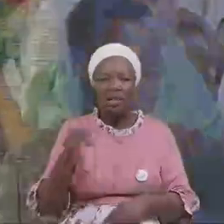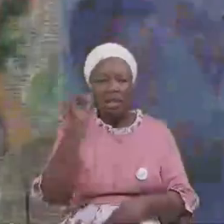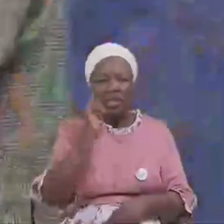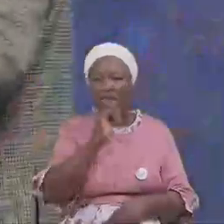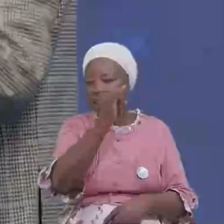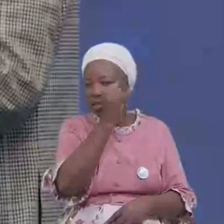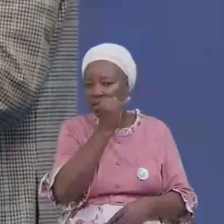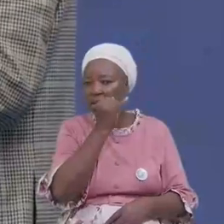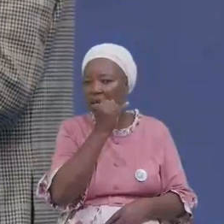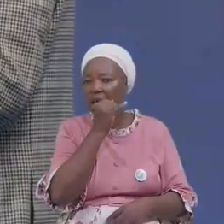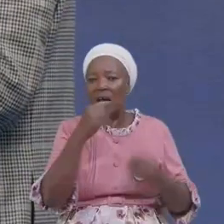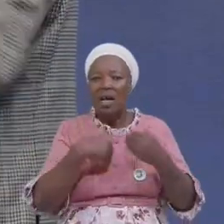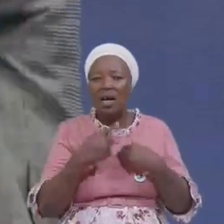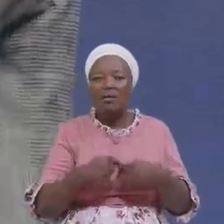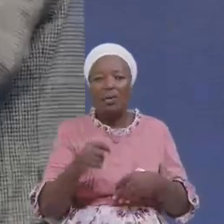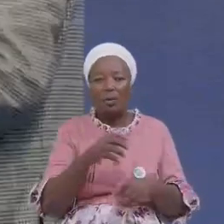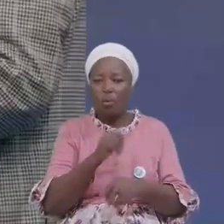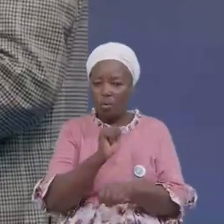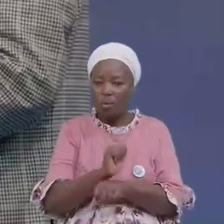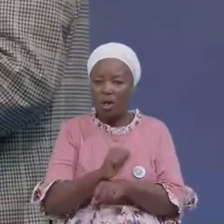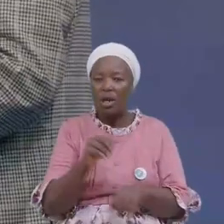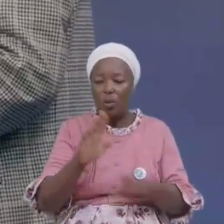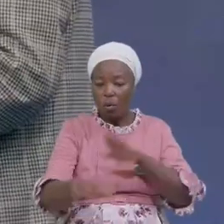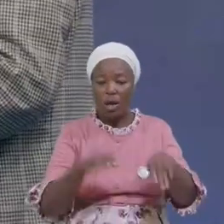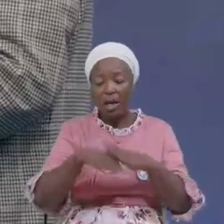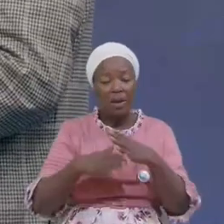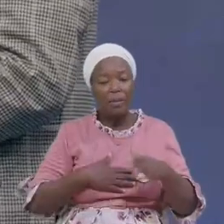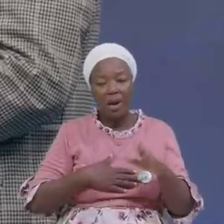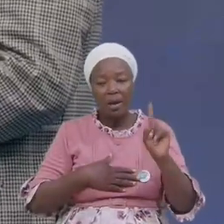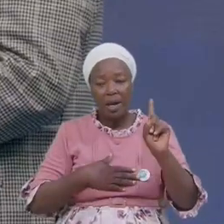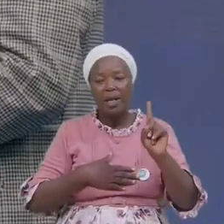Et si Israël marchait dans mes voies,